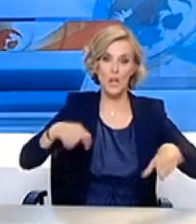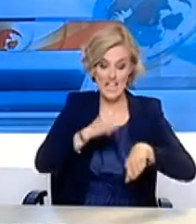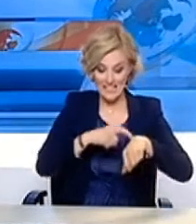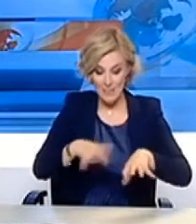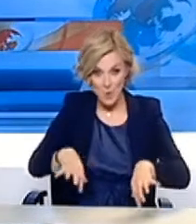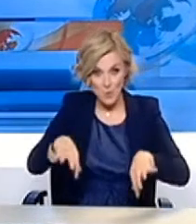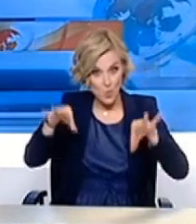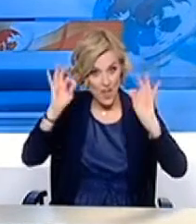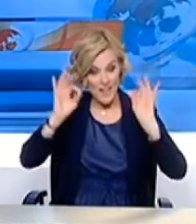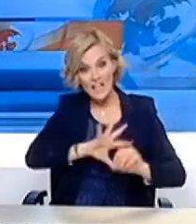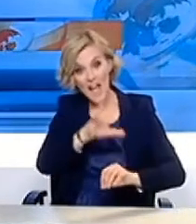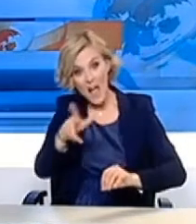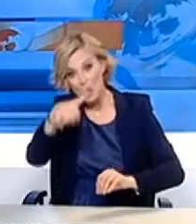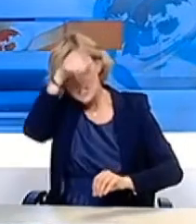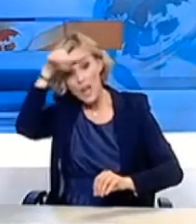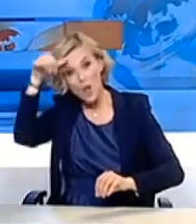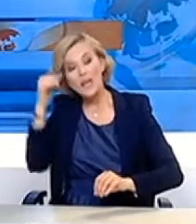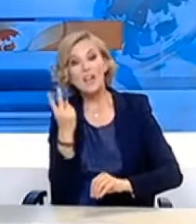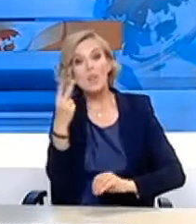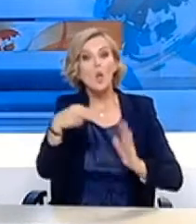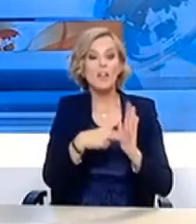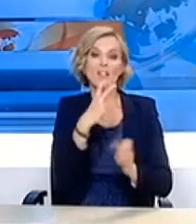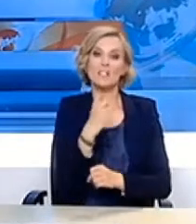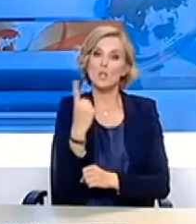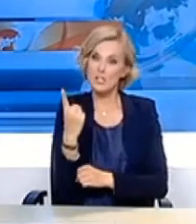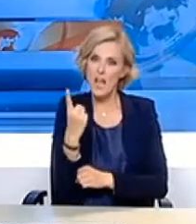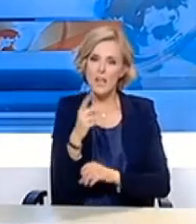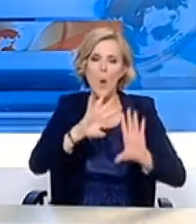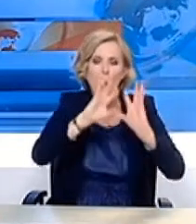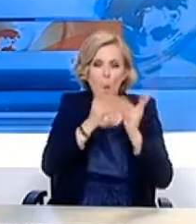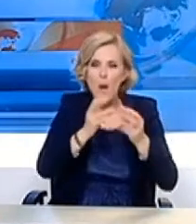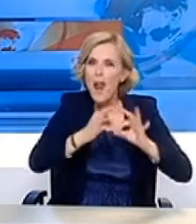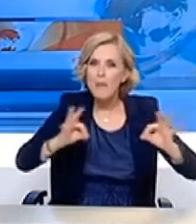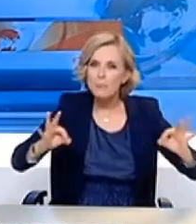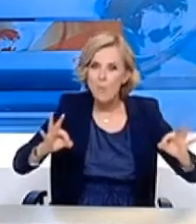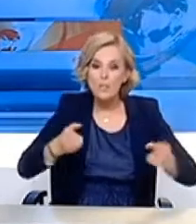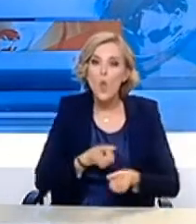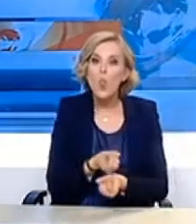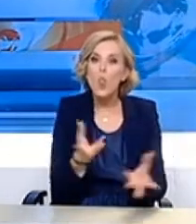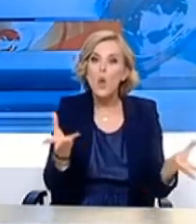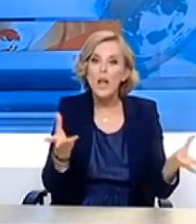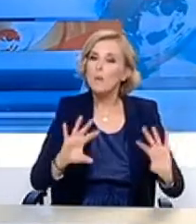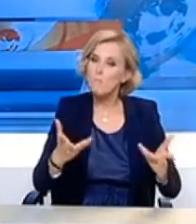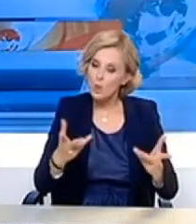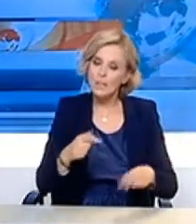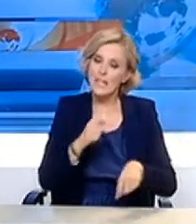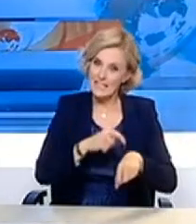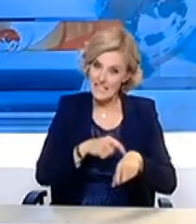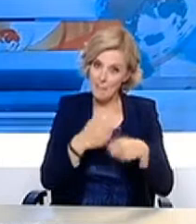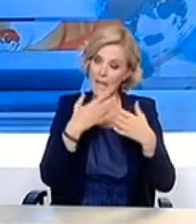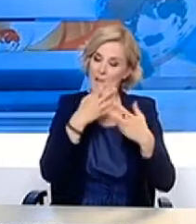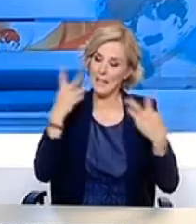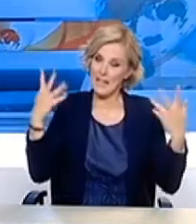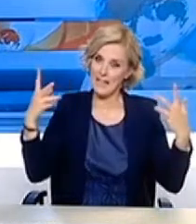της και ως το καλοκαίρι του 2021. Οι λεπτομέρειες για τη διανομή των δωρεάν εισιτηρίων θα ανακοινωθούν όταν θα ξεκινήσει η άρση των περιοριστικών